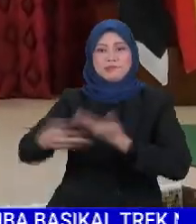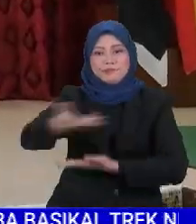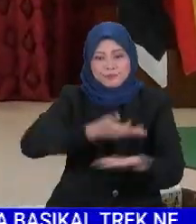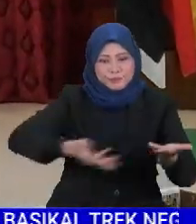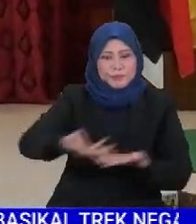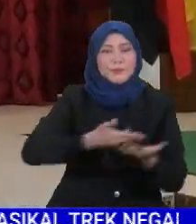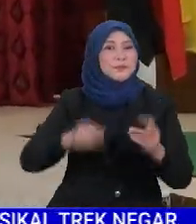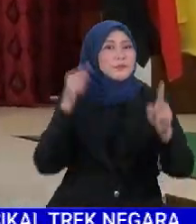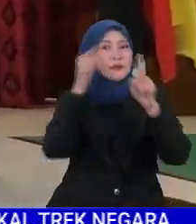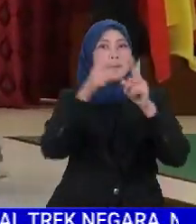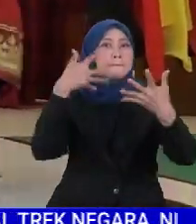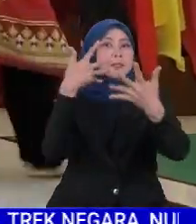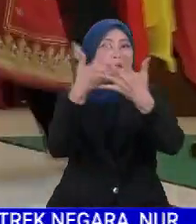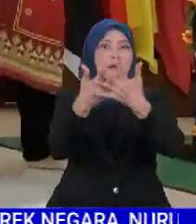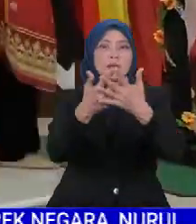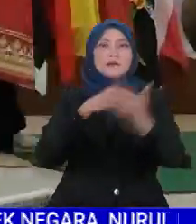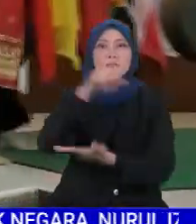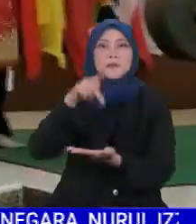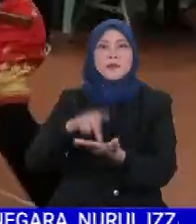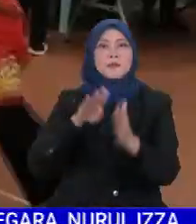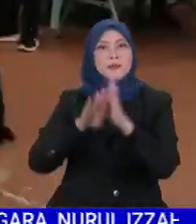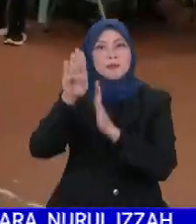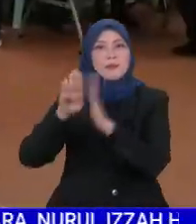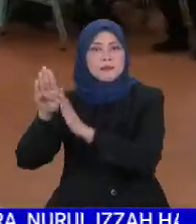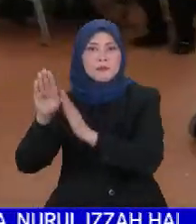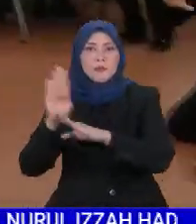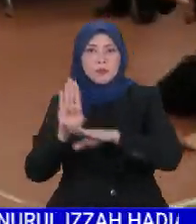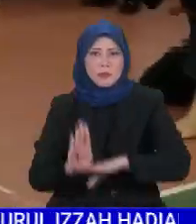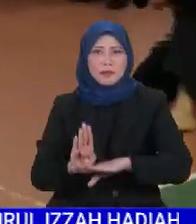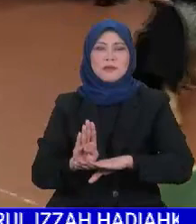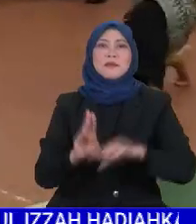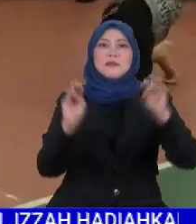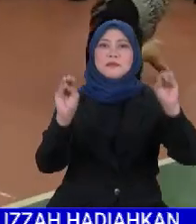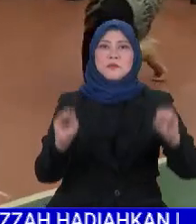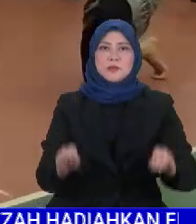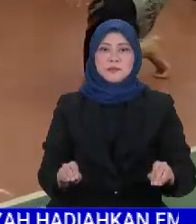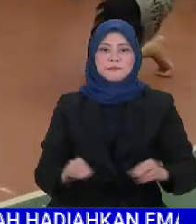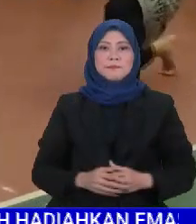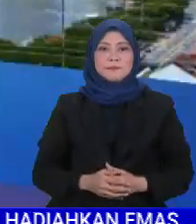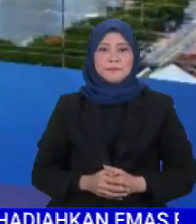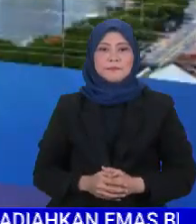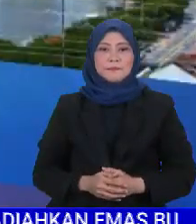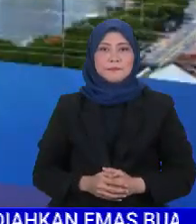selari dengan hasrat penjara sebagai pusat pembangunan peradaban budaya kemanusiaan.